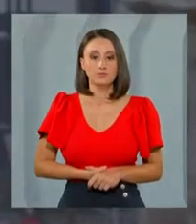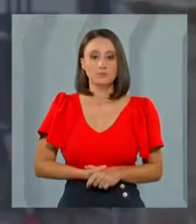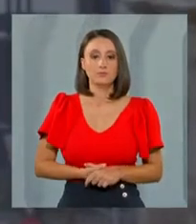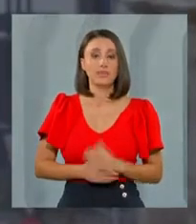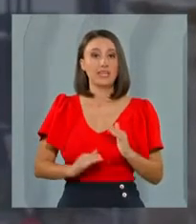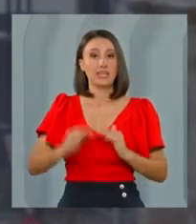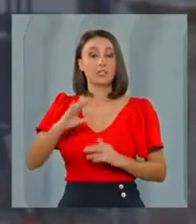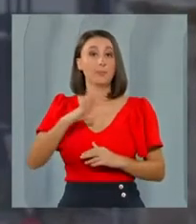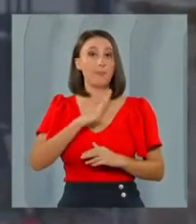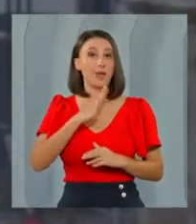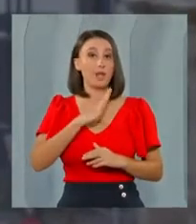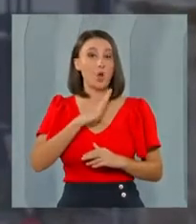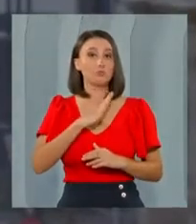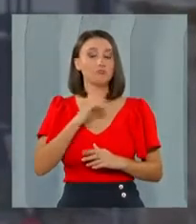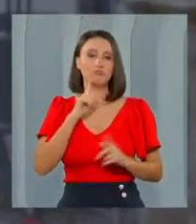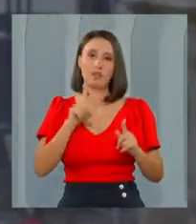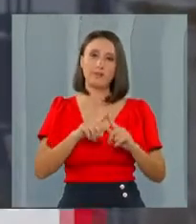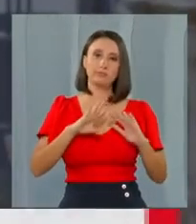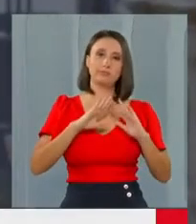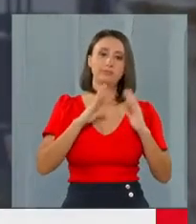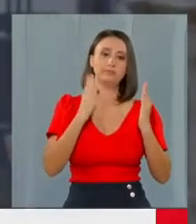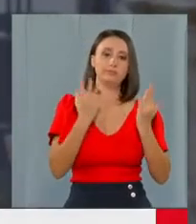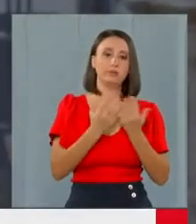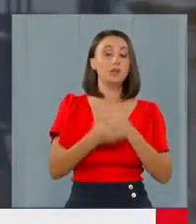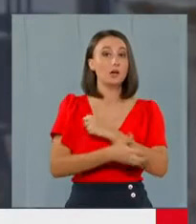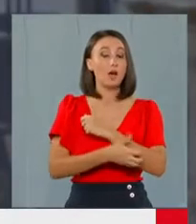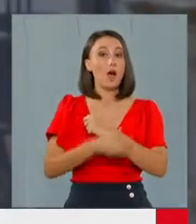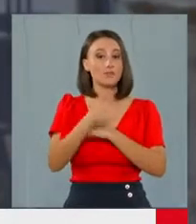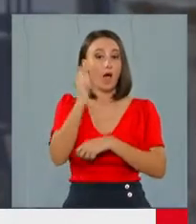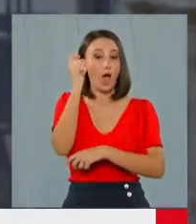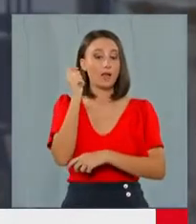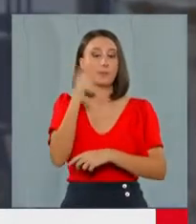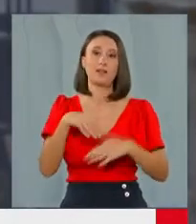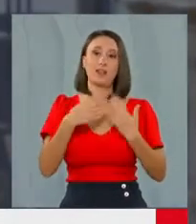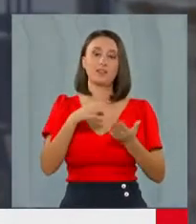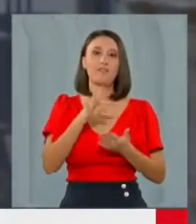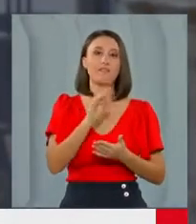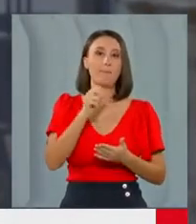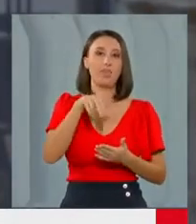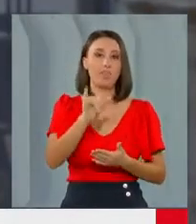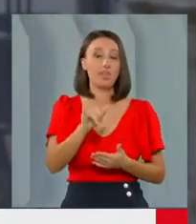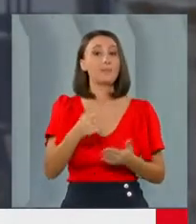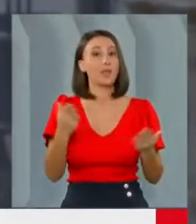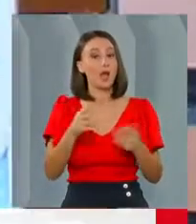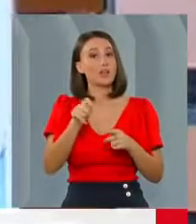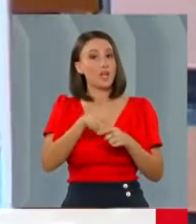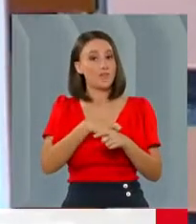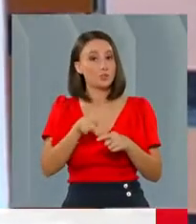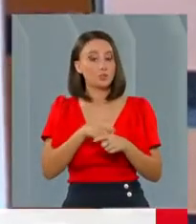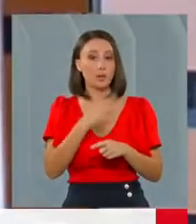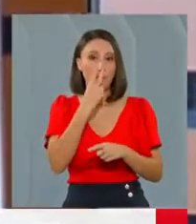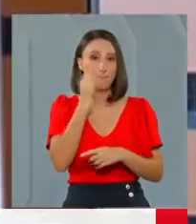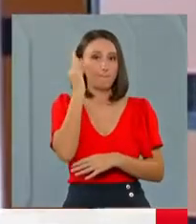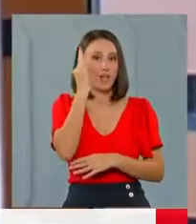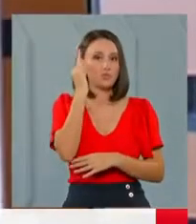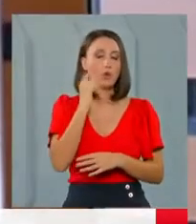Crește riscul de recesiune la nivel global. Acesta este semnalul de alarmă dat de Fondul Monetar Internațional, care revizuiește